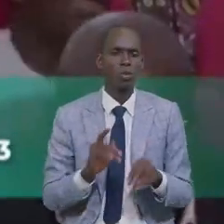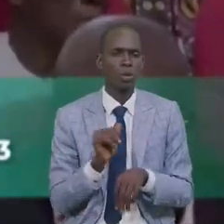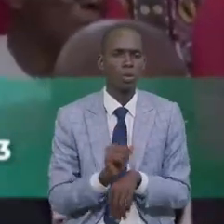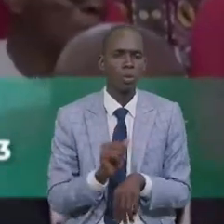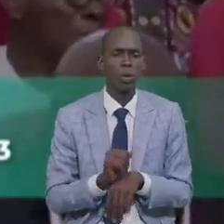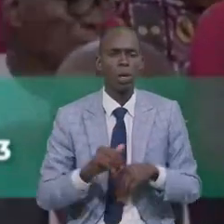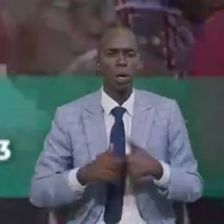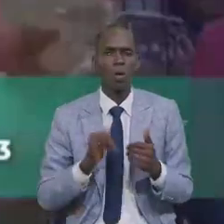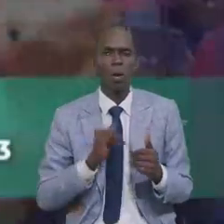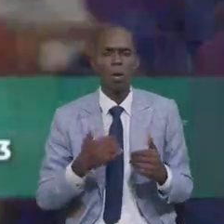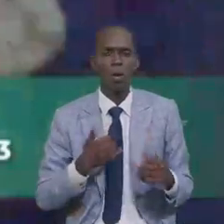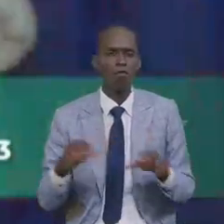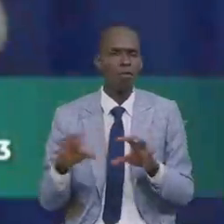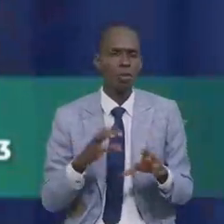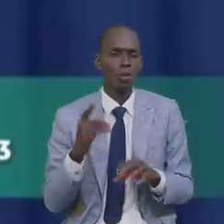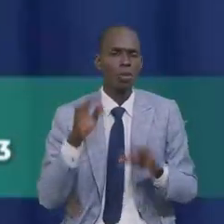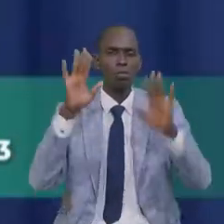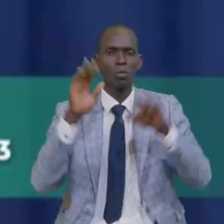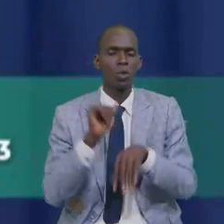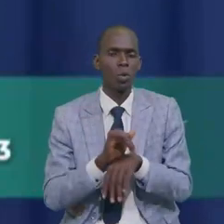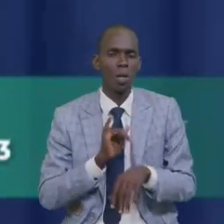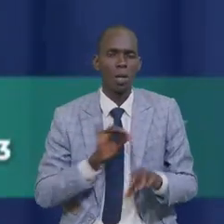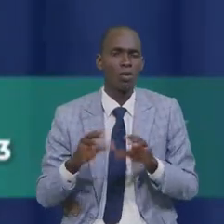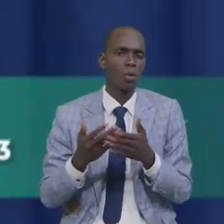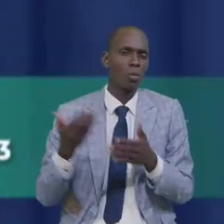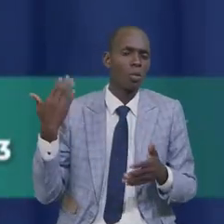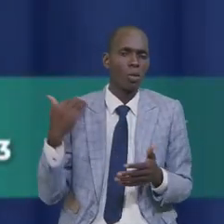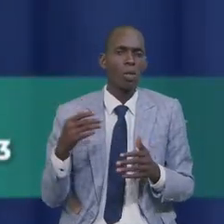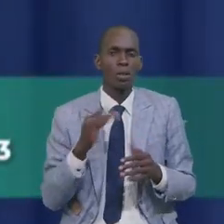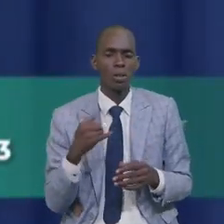l'œuvre, comment j'accomplis les miracles que j'accomplis.